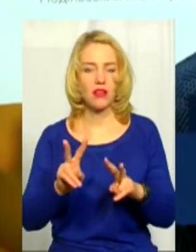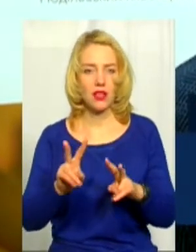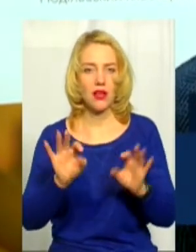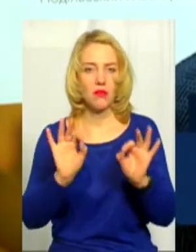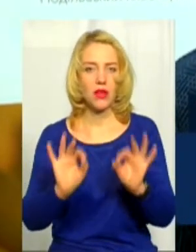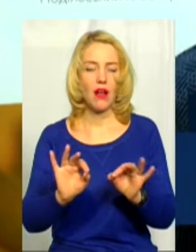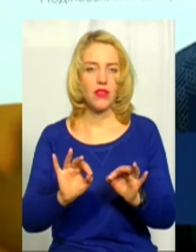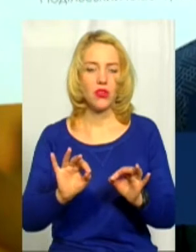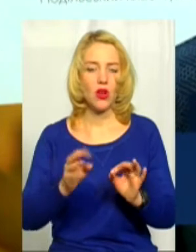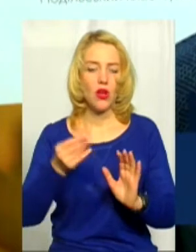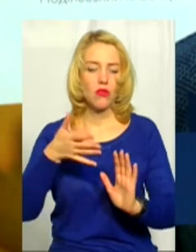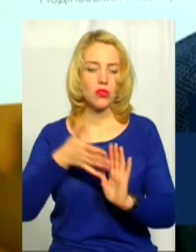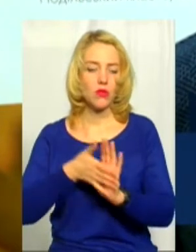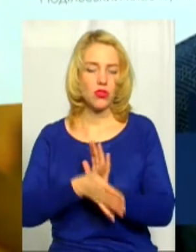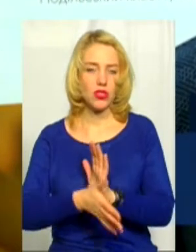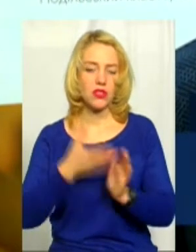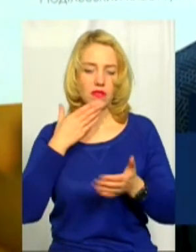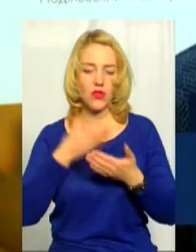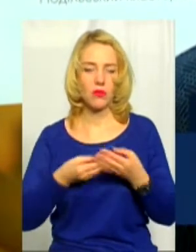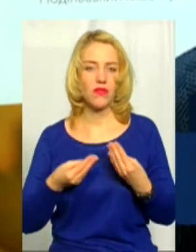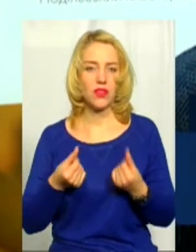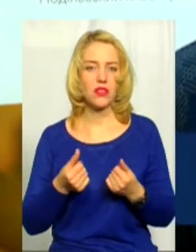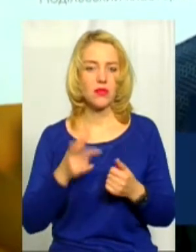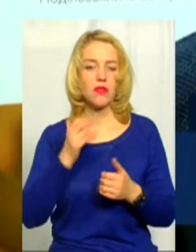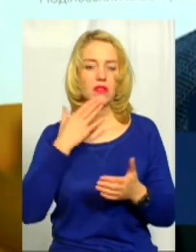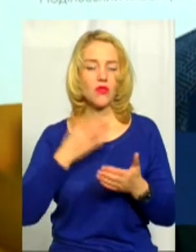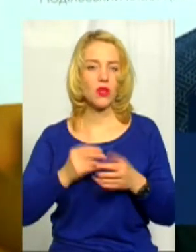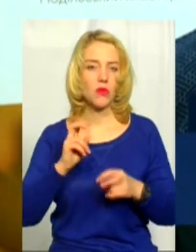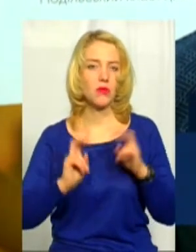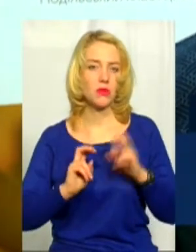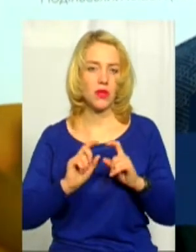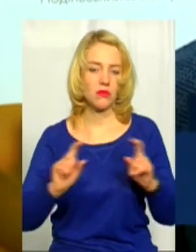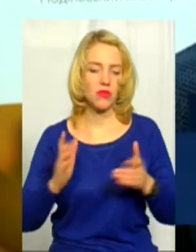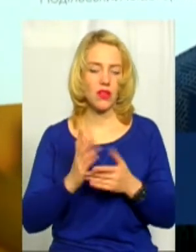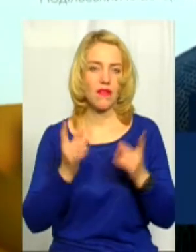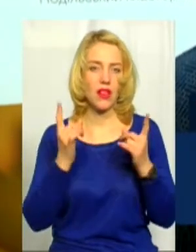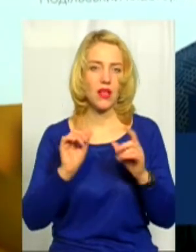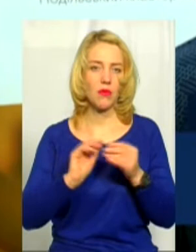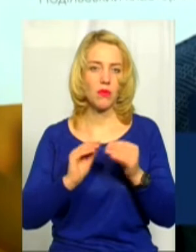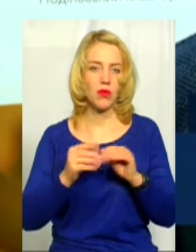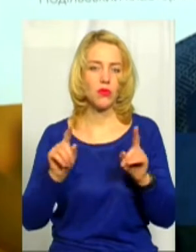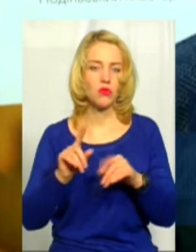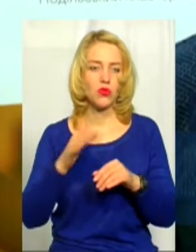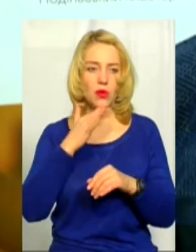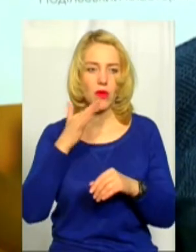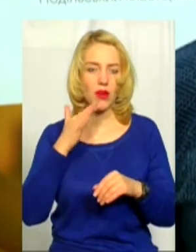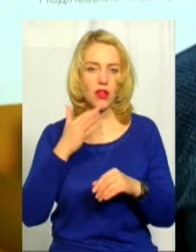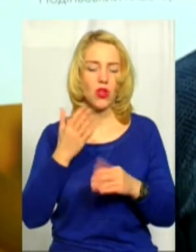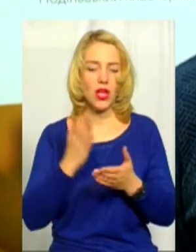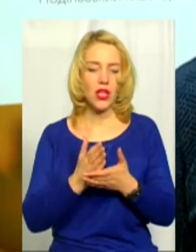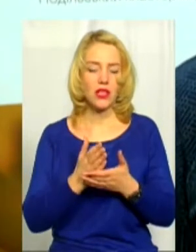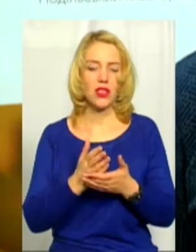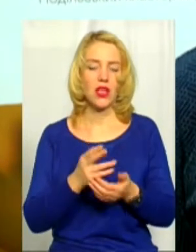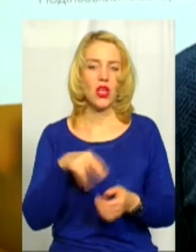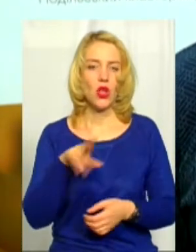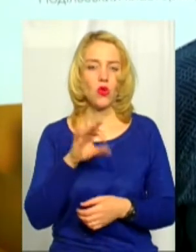правильно розпоряджати своїми фінансами на своєму підприємстві. Є одна велика проблема, тому що дуже є багато донорів фінансових, які